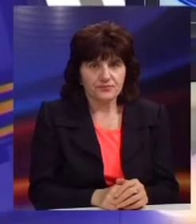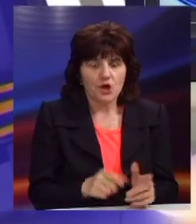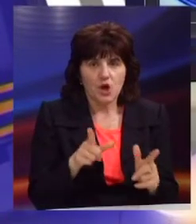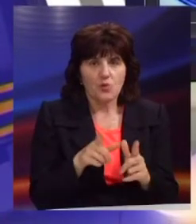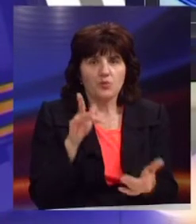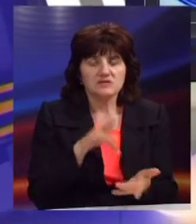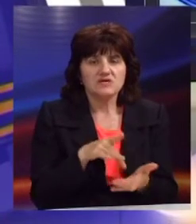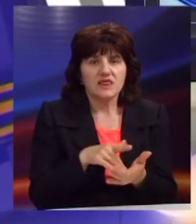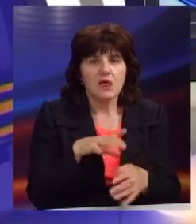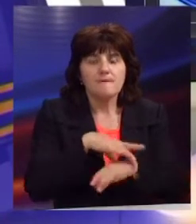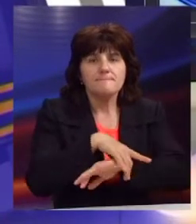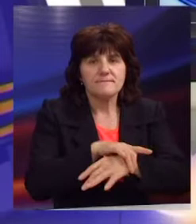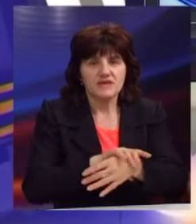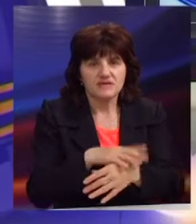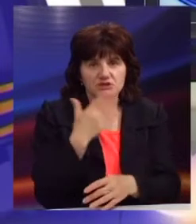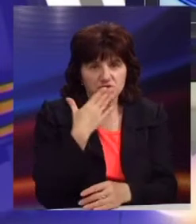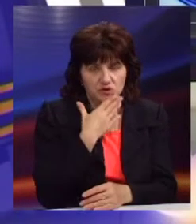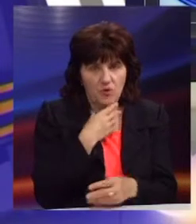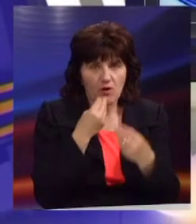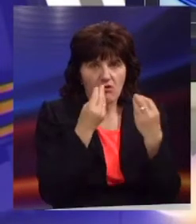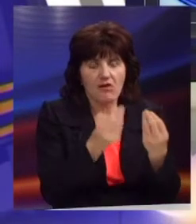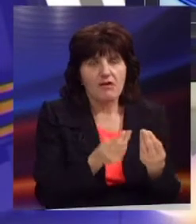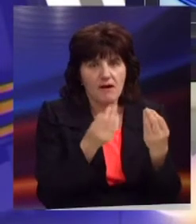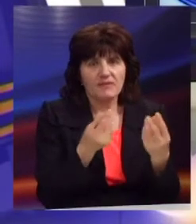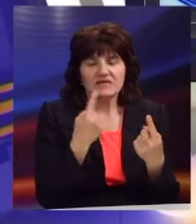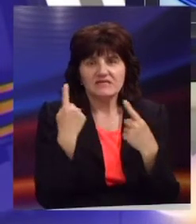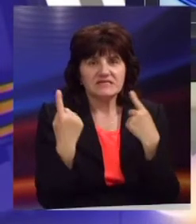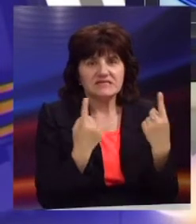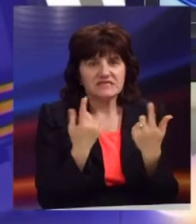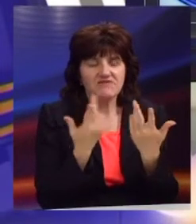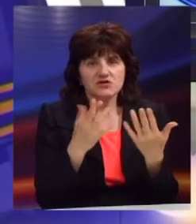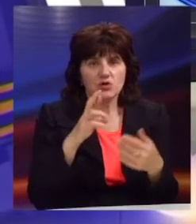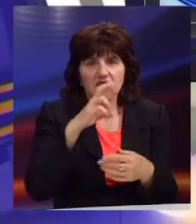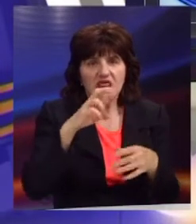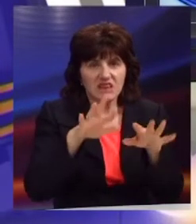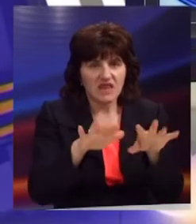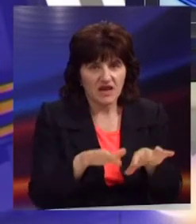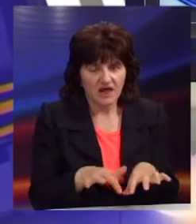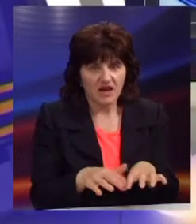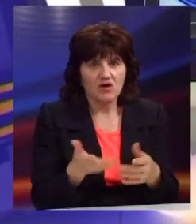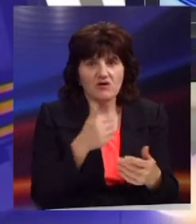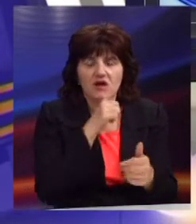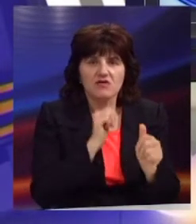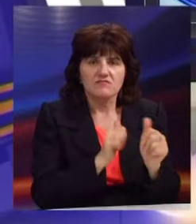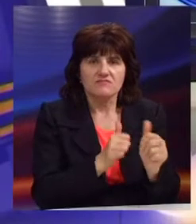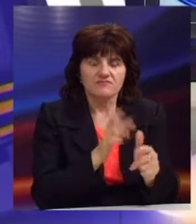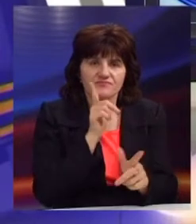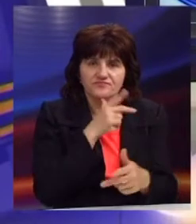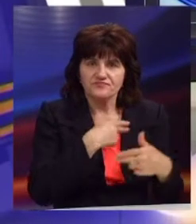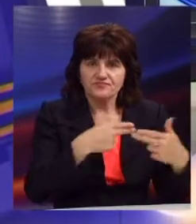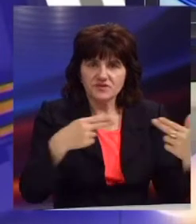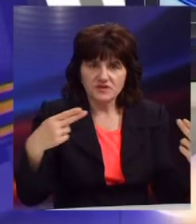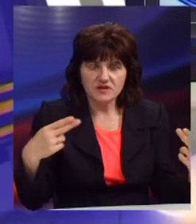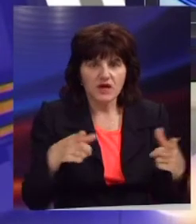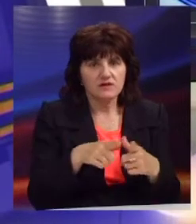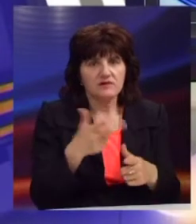U srednjoj medicinskoj školi održano je predavanje na temu Zavisnost od interneta, da li smo na pragu epidemije, za oko 300